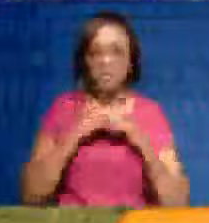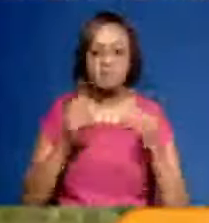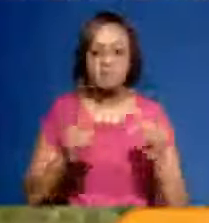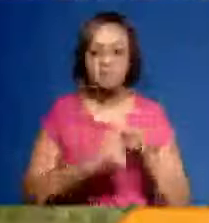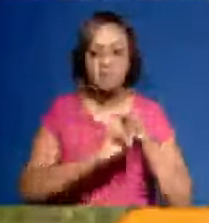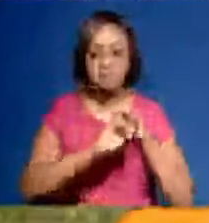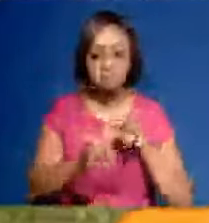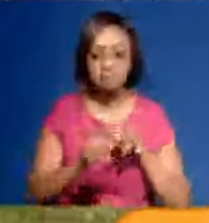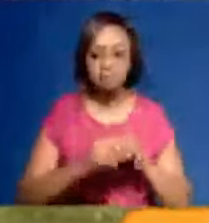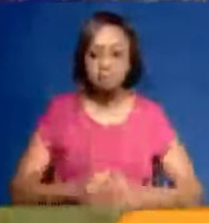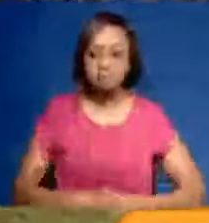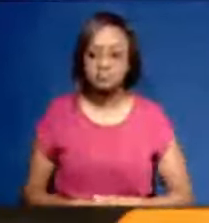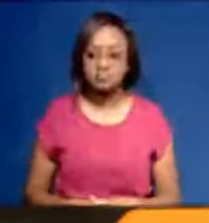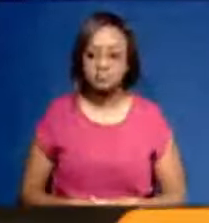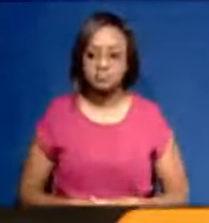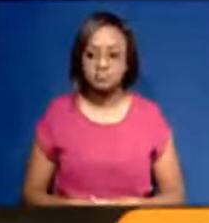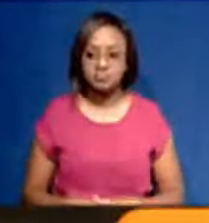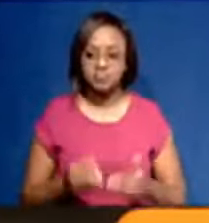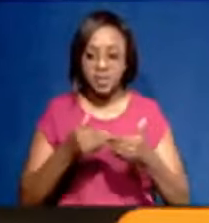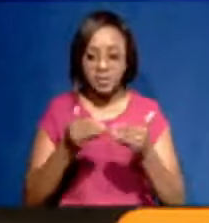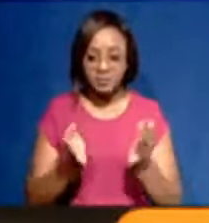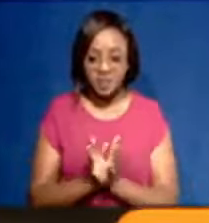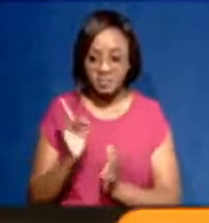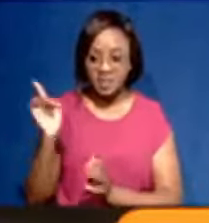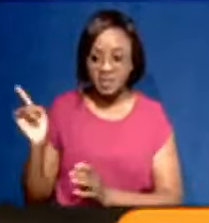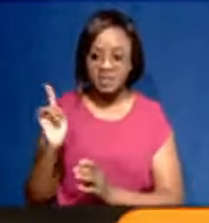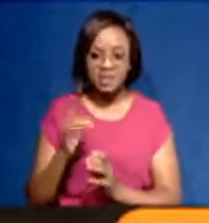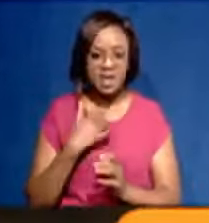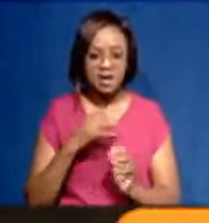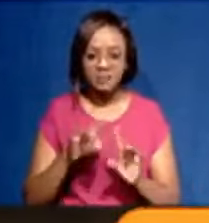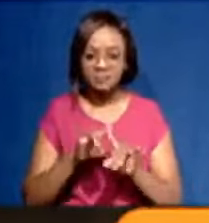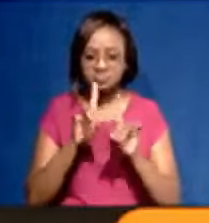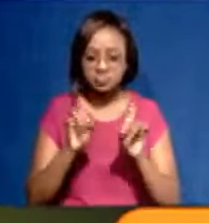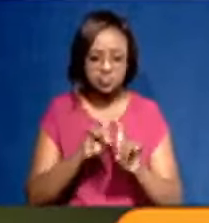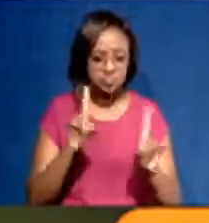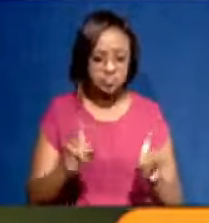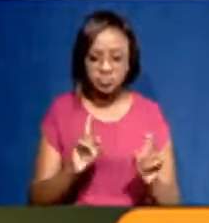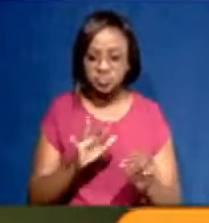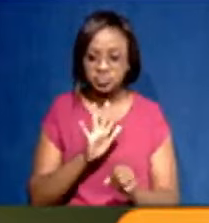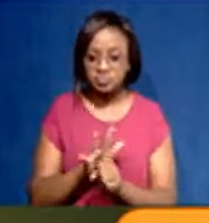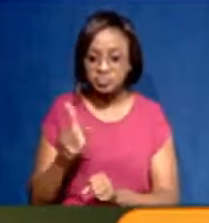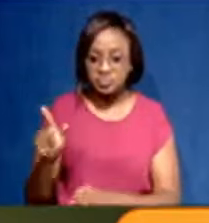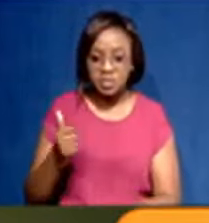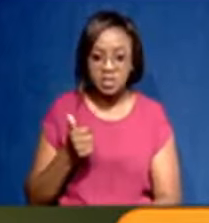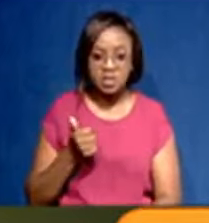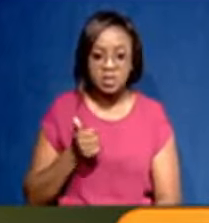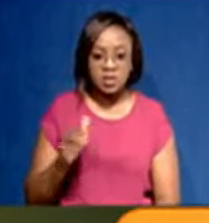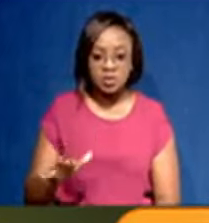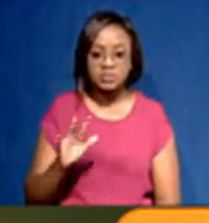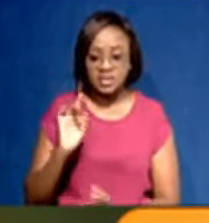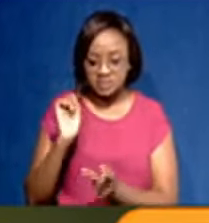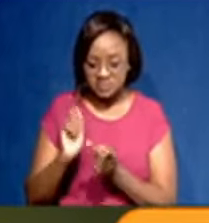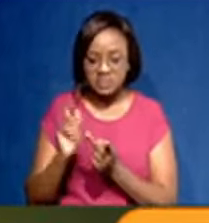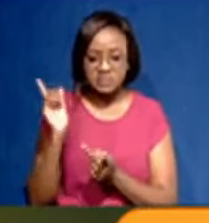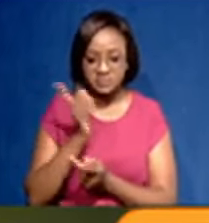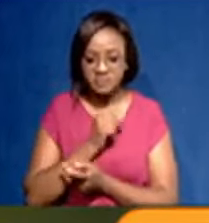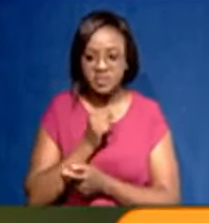ametoroka asijulikane aliko. Familia hii ikisalia na maswali chungu nzima. Mtoto alipimwa